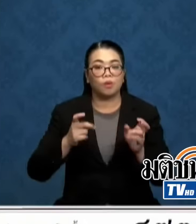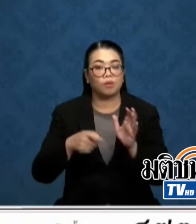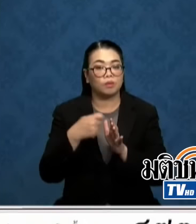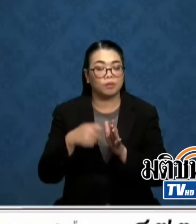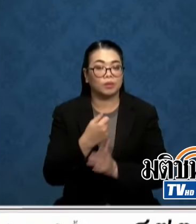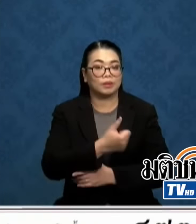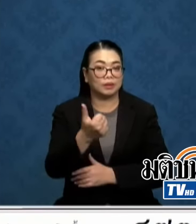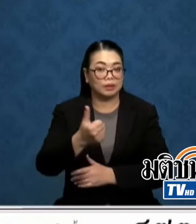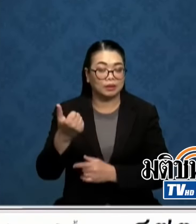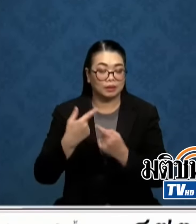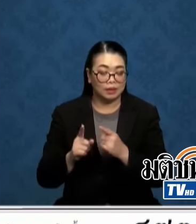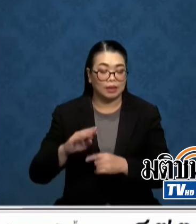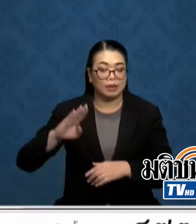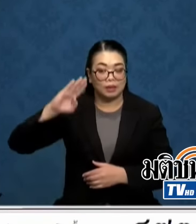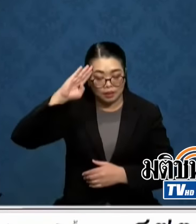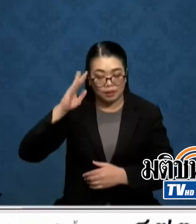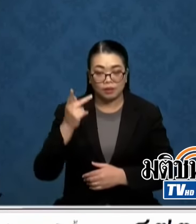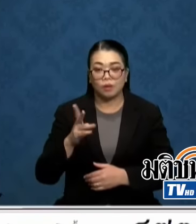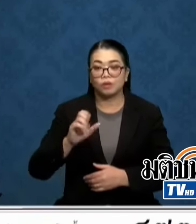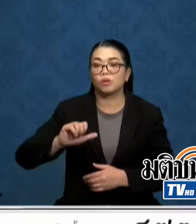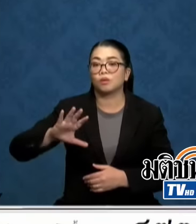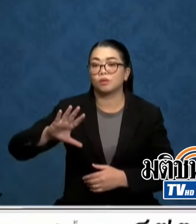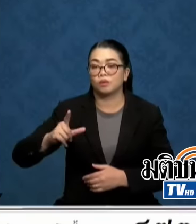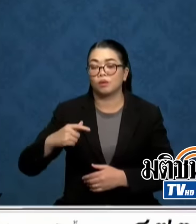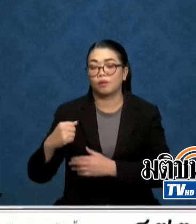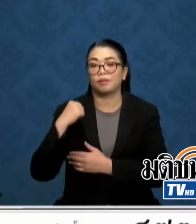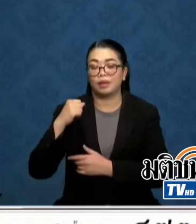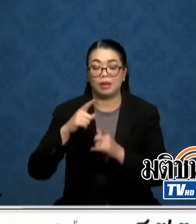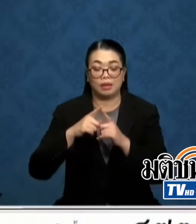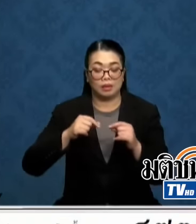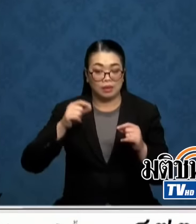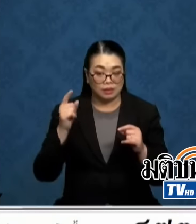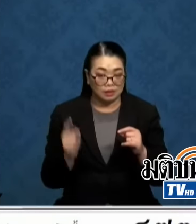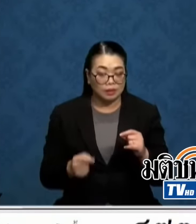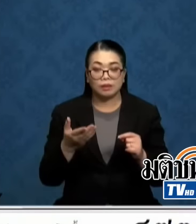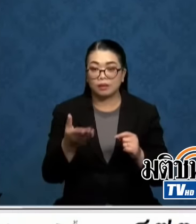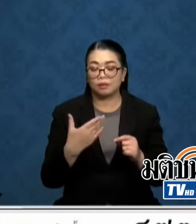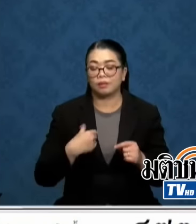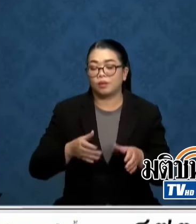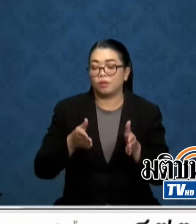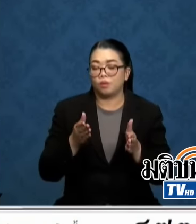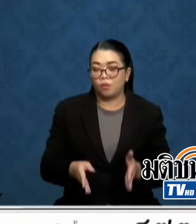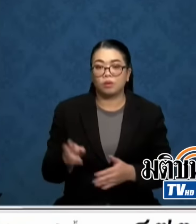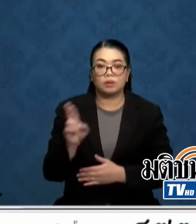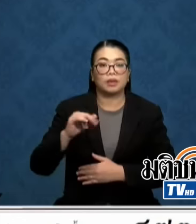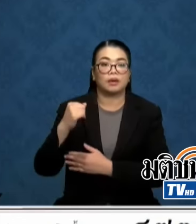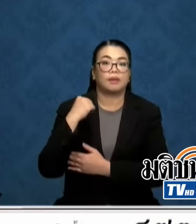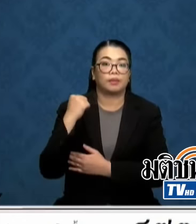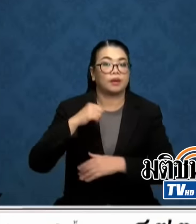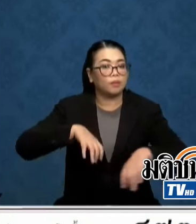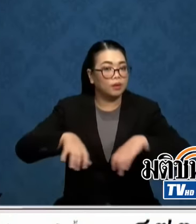คณะรักษาความสงบแห่งชาติยังมีอำนาจในเชิงข้อเท็จจริงว่าเป็นคณะบุคคลที่ใช้อำนาจ